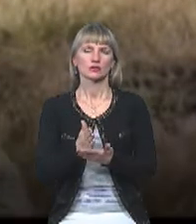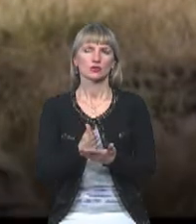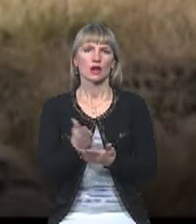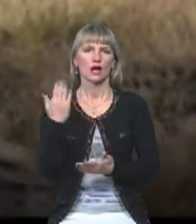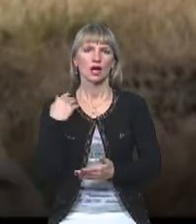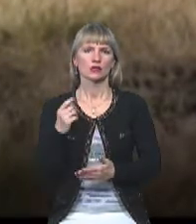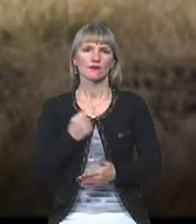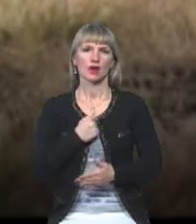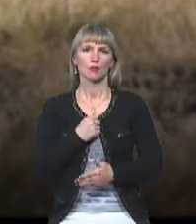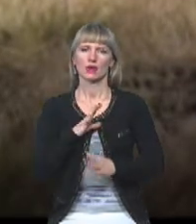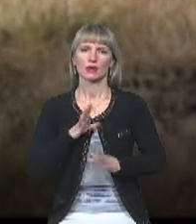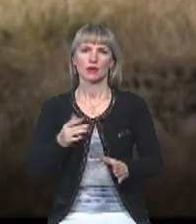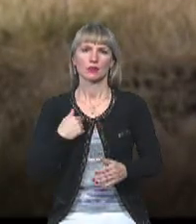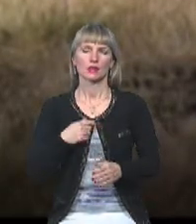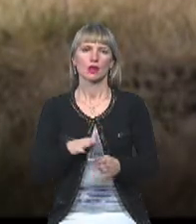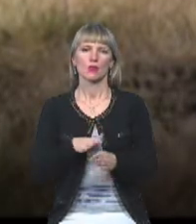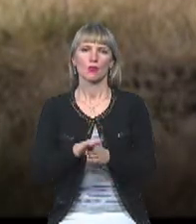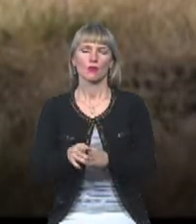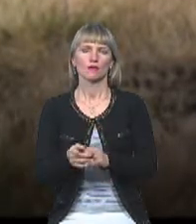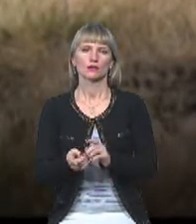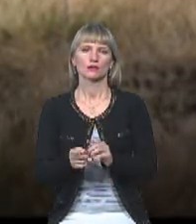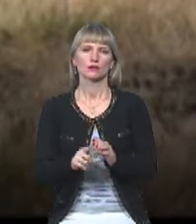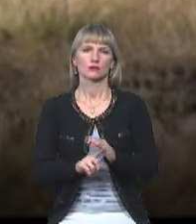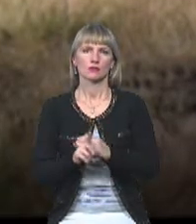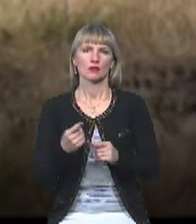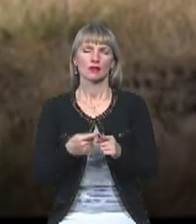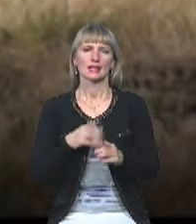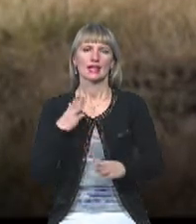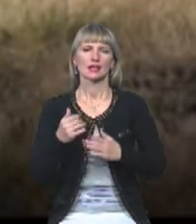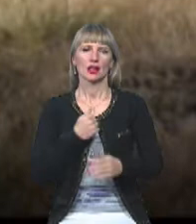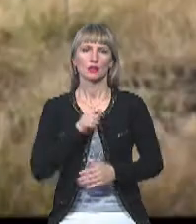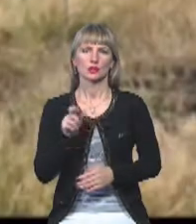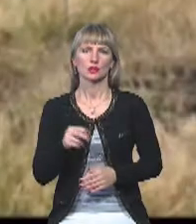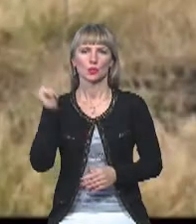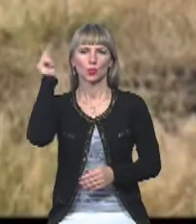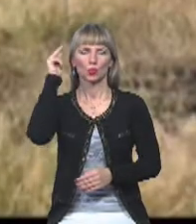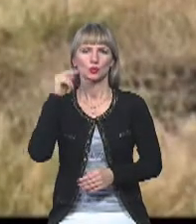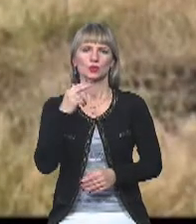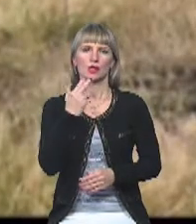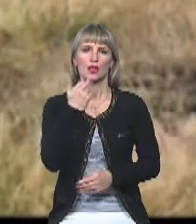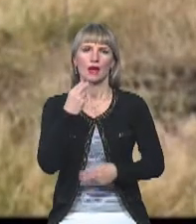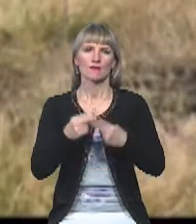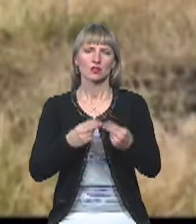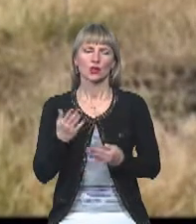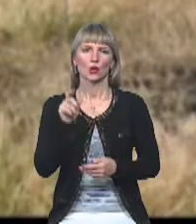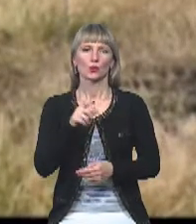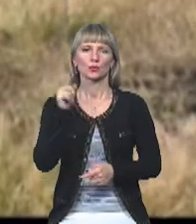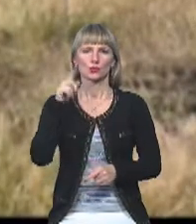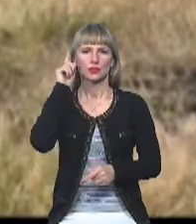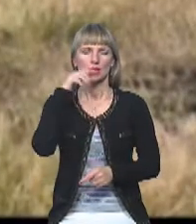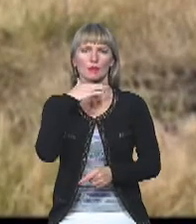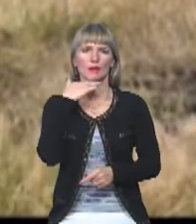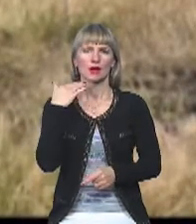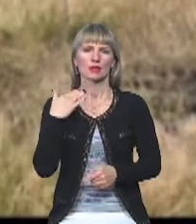якби вхожу в цей ритм армійський, вчуся навичкам, які вже тут люди володіють таким багатим